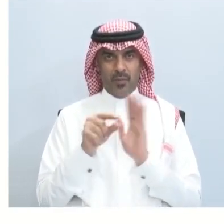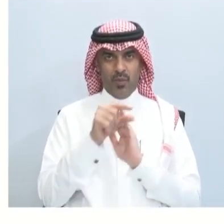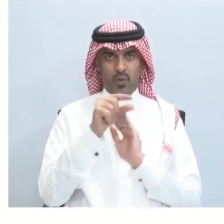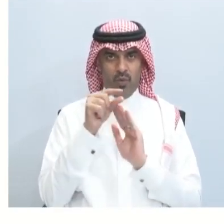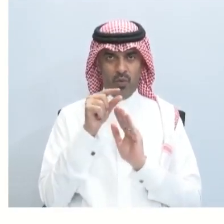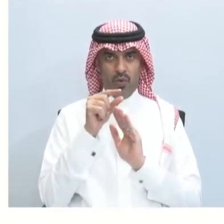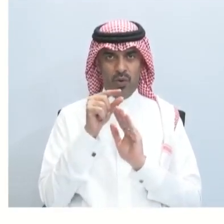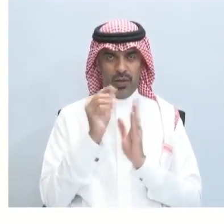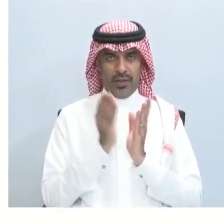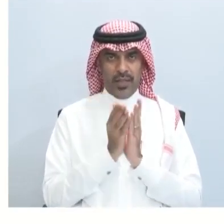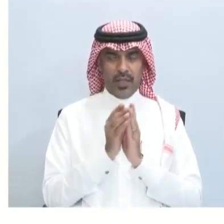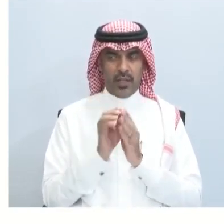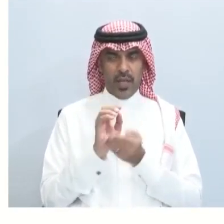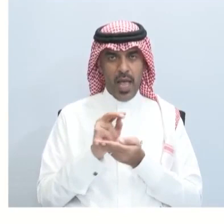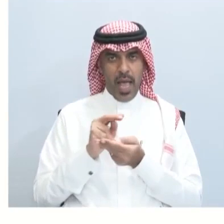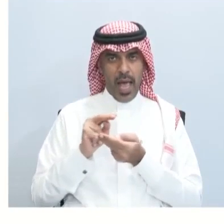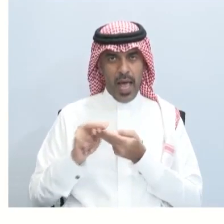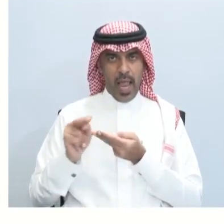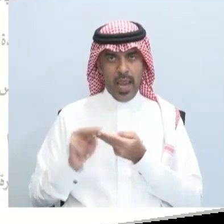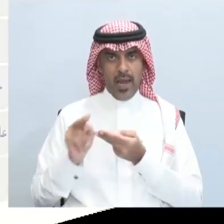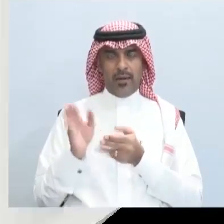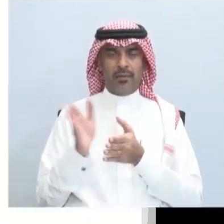المتباينات الجزء الاول من هذا الدرس